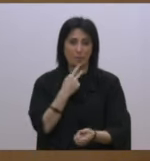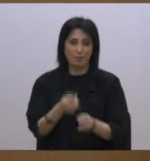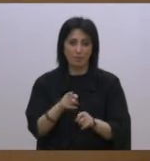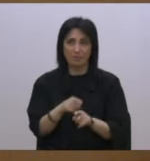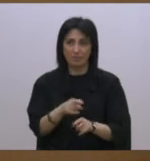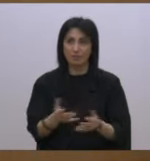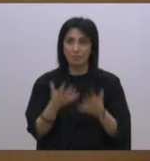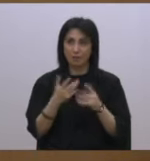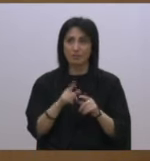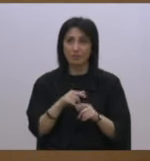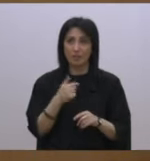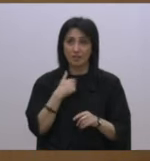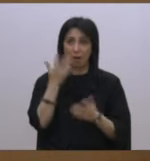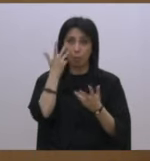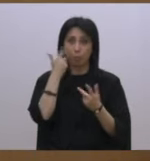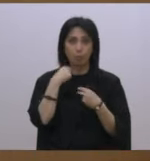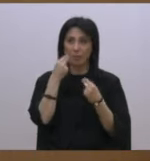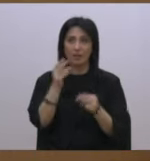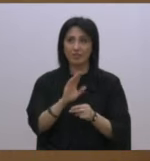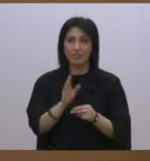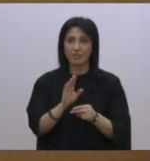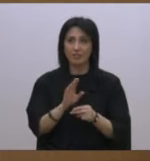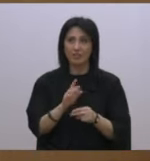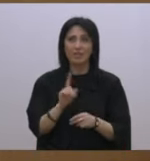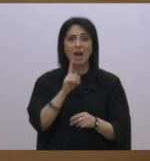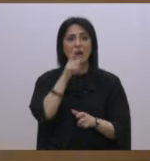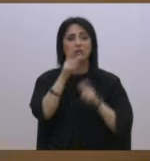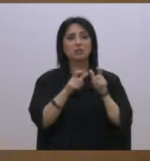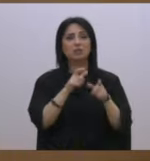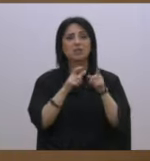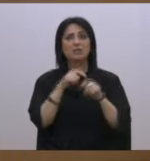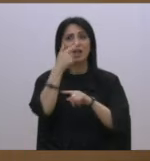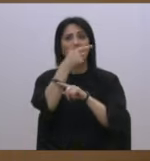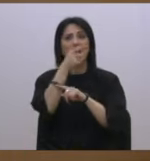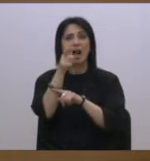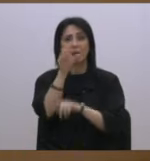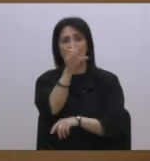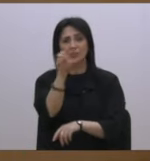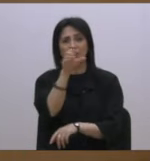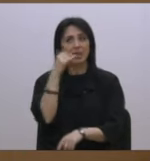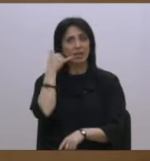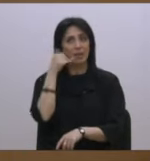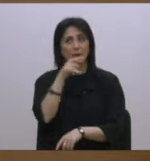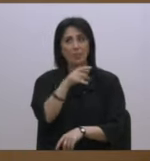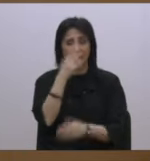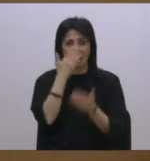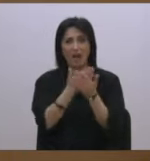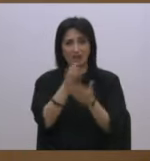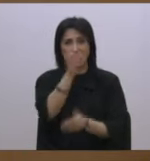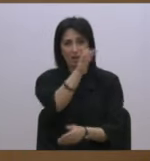ცხადია ეს თუფურება არ მივეცი რატო წემი ხართ გადაღებული აქვს ტელეფონით თქვენ მაინც